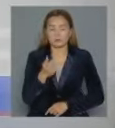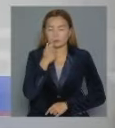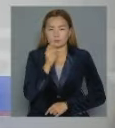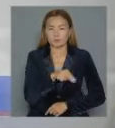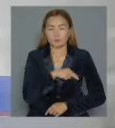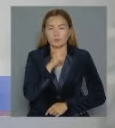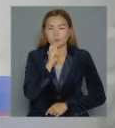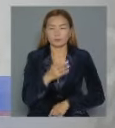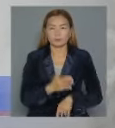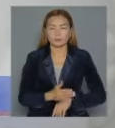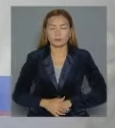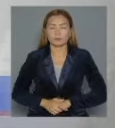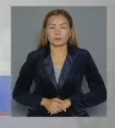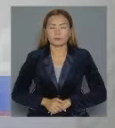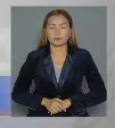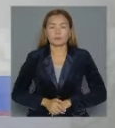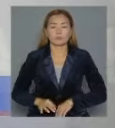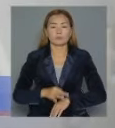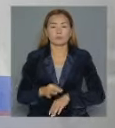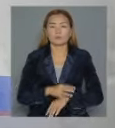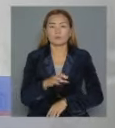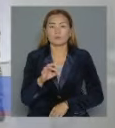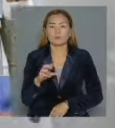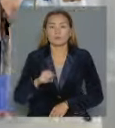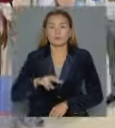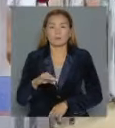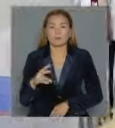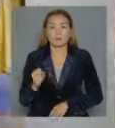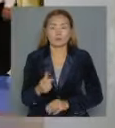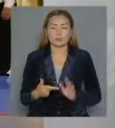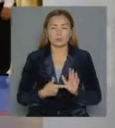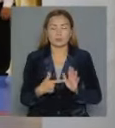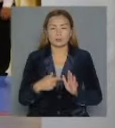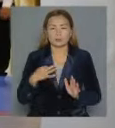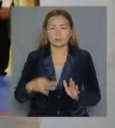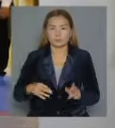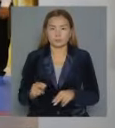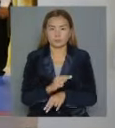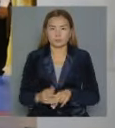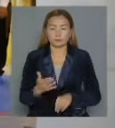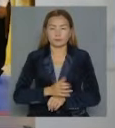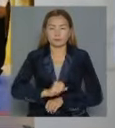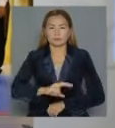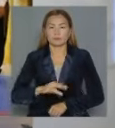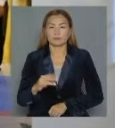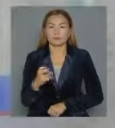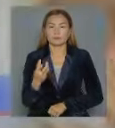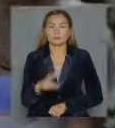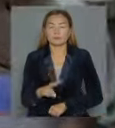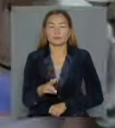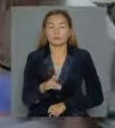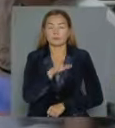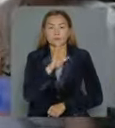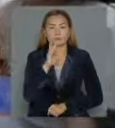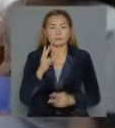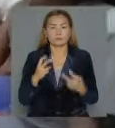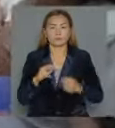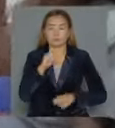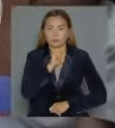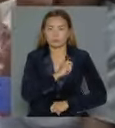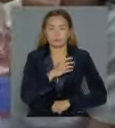төсбелгісіне ие болған. Жұбайы Бөлекбаева Алимамен 7 ұлды өсіріп тәрбиелеген. Алима апайда 3 дәрежелі ана даңқы